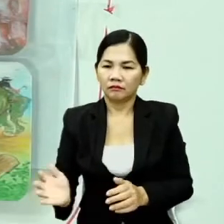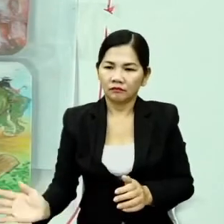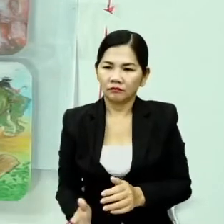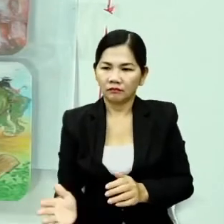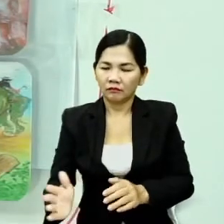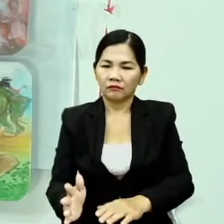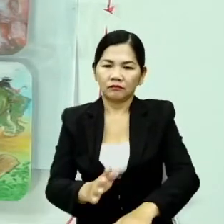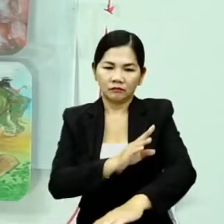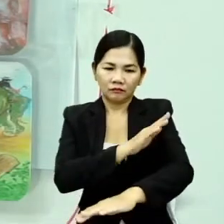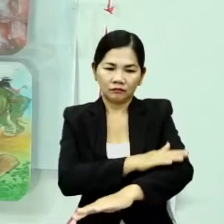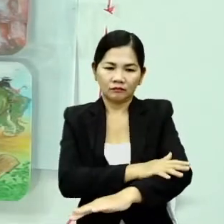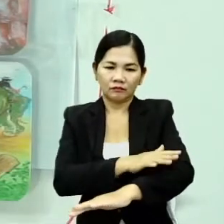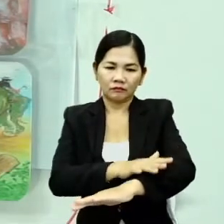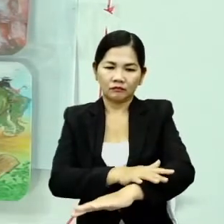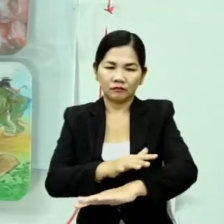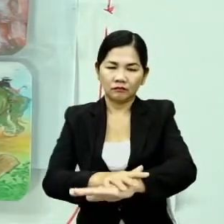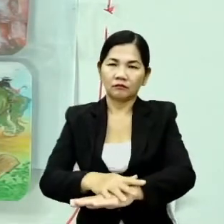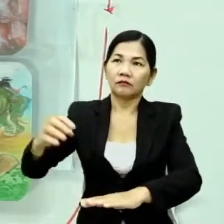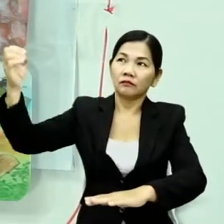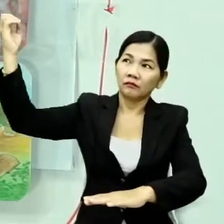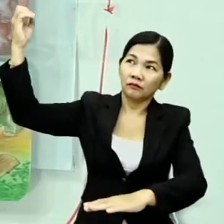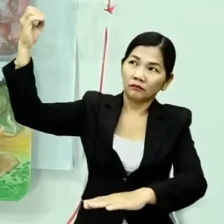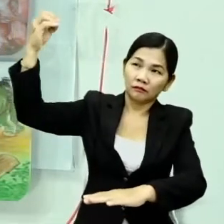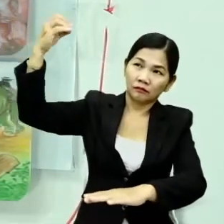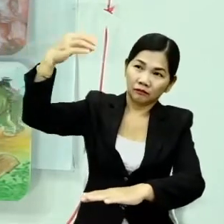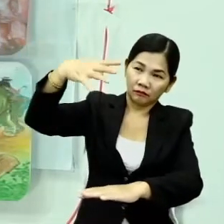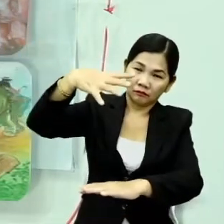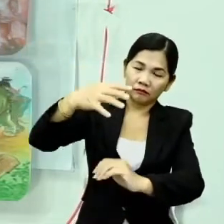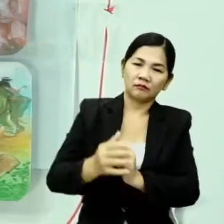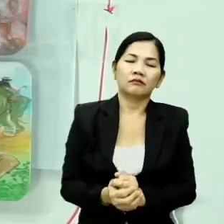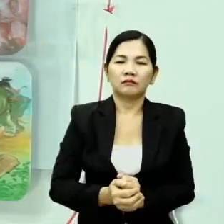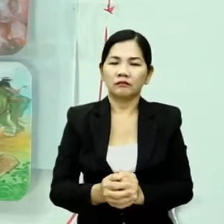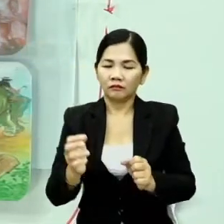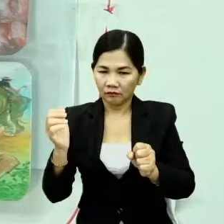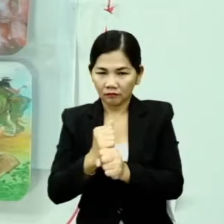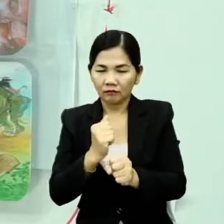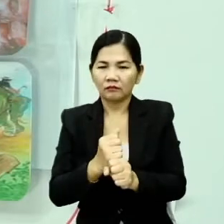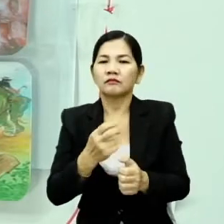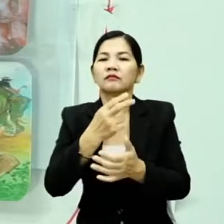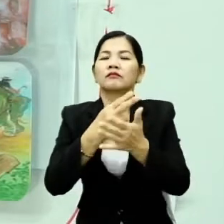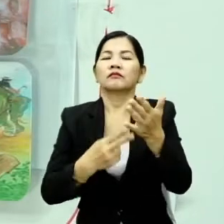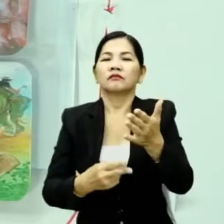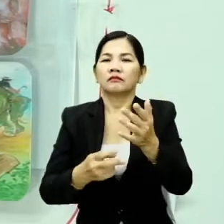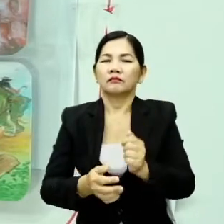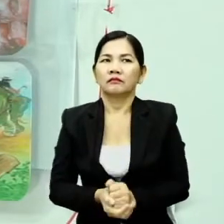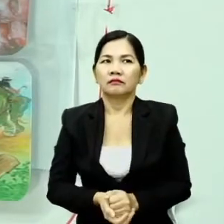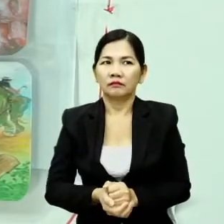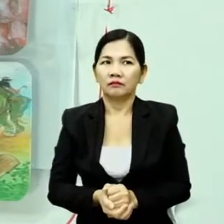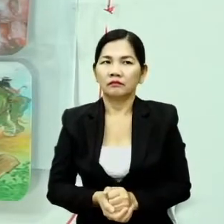cha hay cái đau trong cạ viên chẳng à con chẳng ta kêu vô trái cha đi một thua vậy tớ